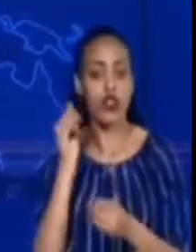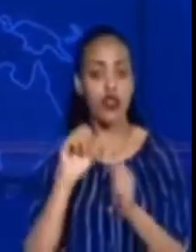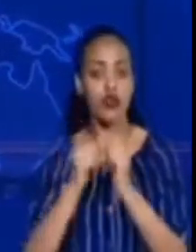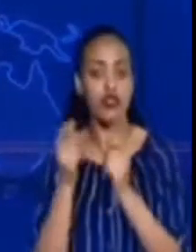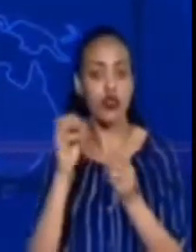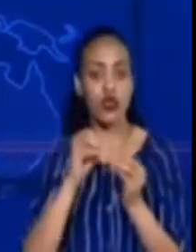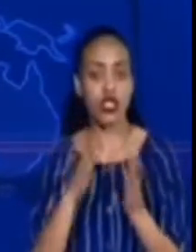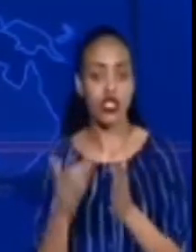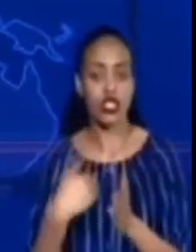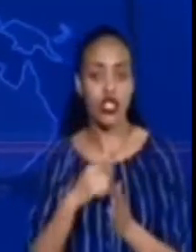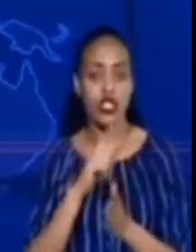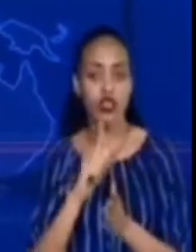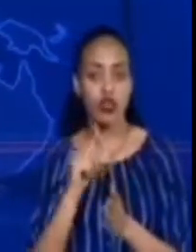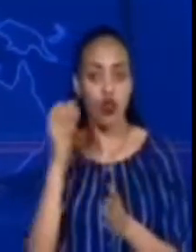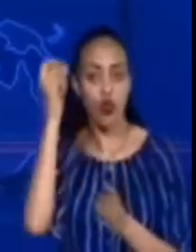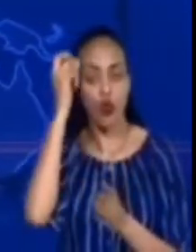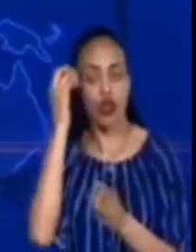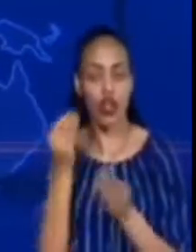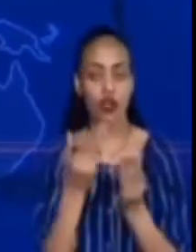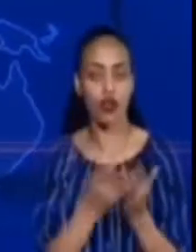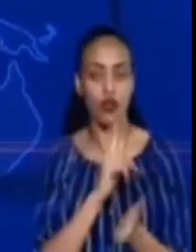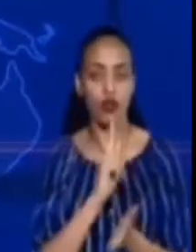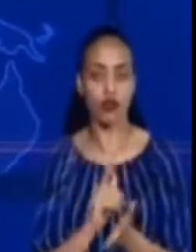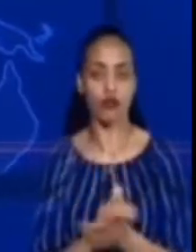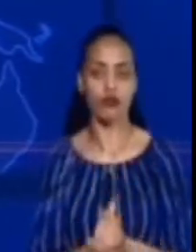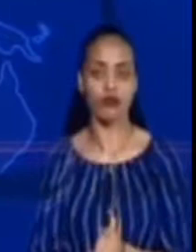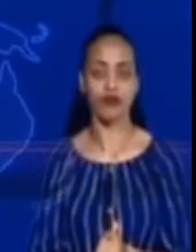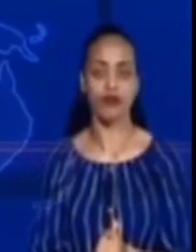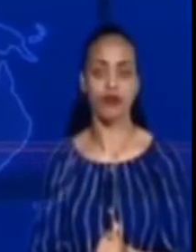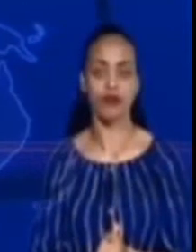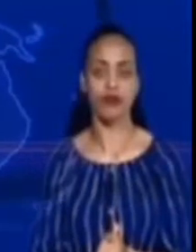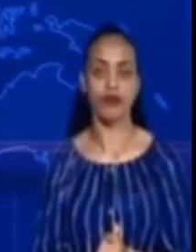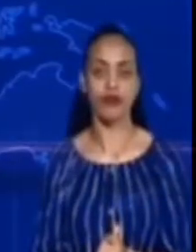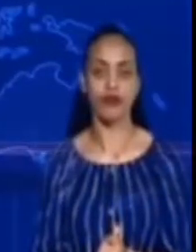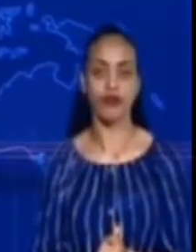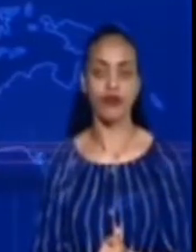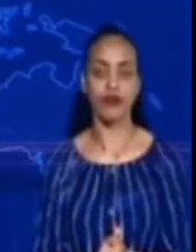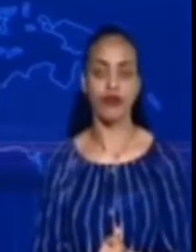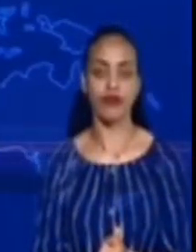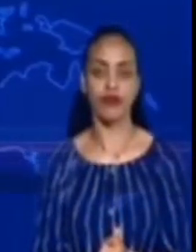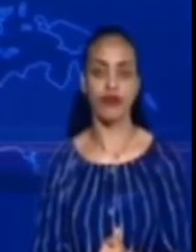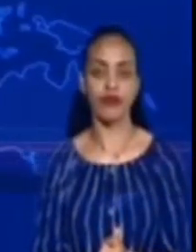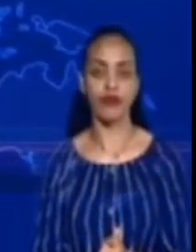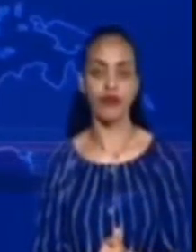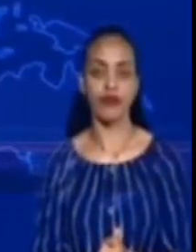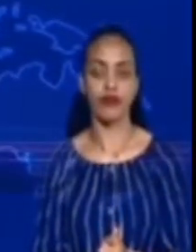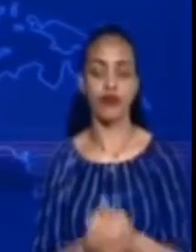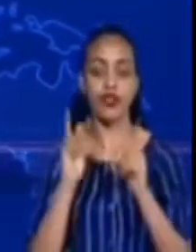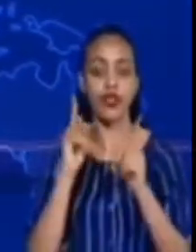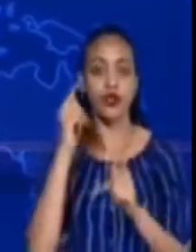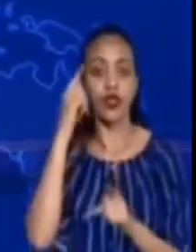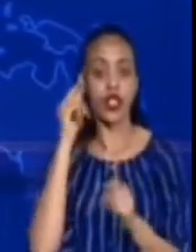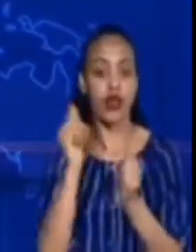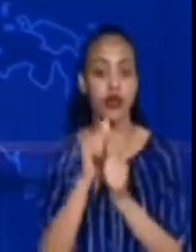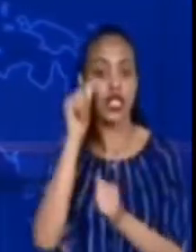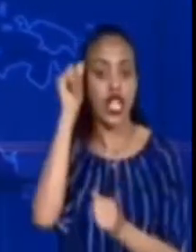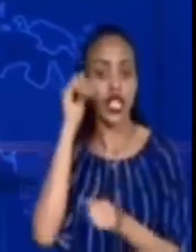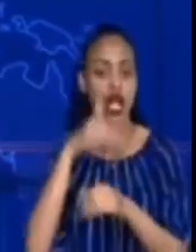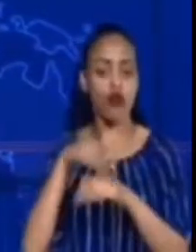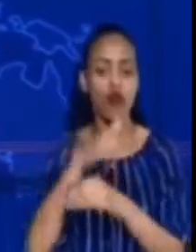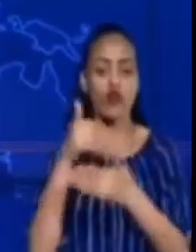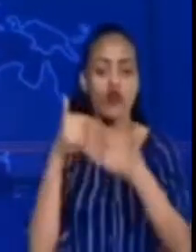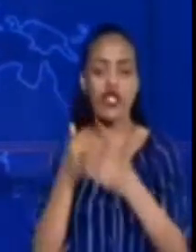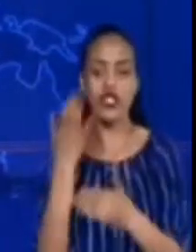እኛ አናውቀውም ማን እንዳመጣው ማናውቀውም ክርስቶስ ከስካረገ ከብዙ ዓመታት በኋላ የመጣ ሐዋርያ ነኝ ያለ ሰው